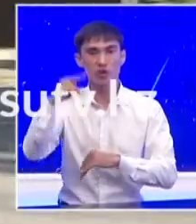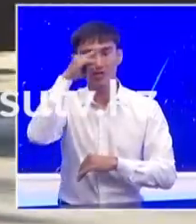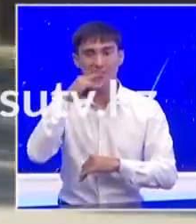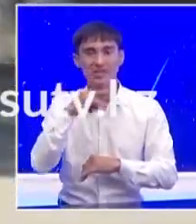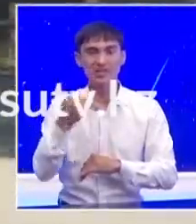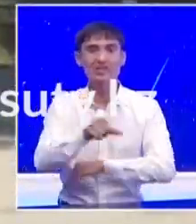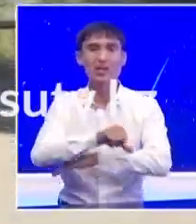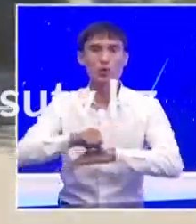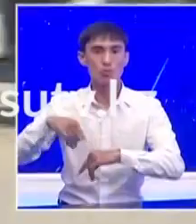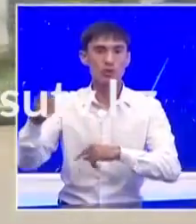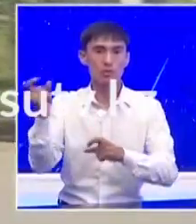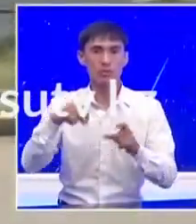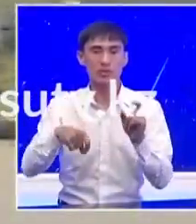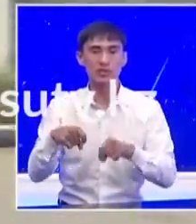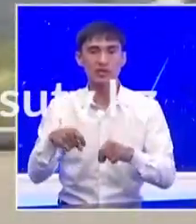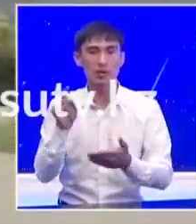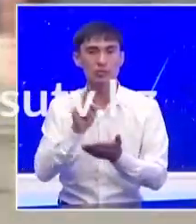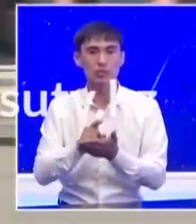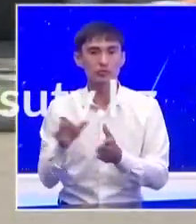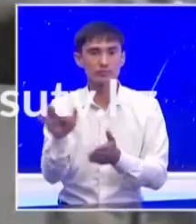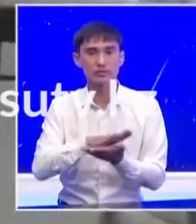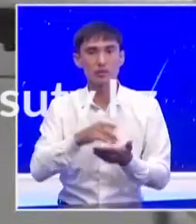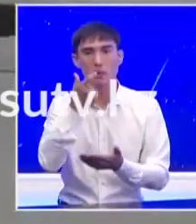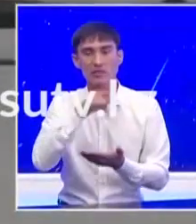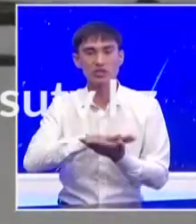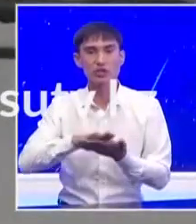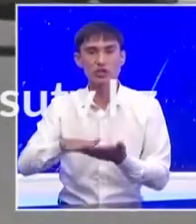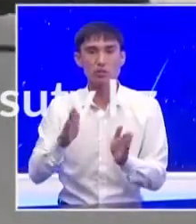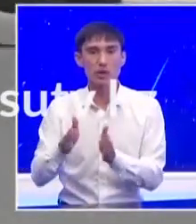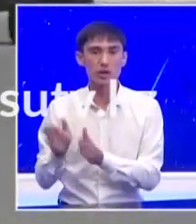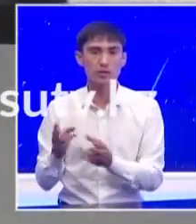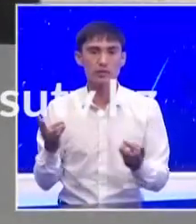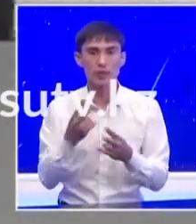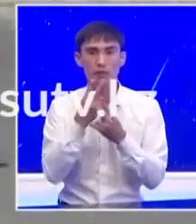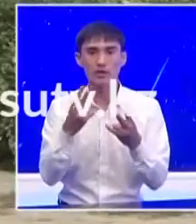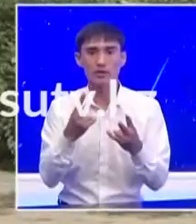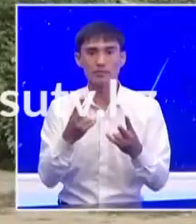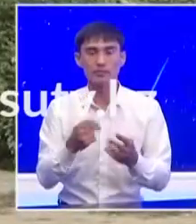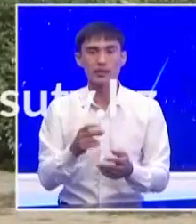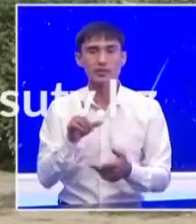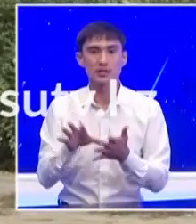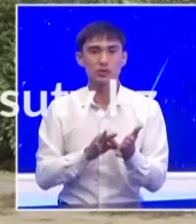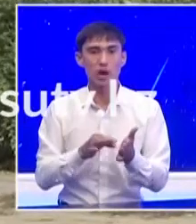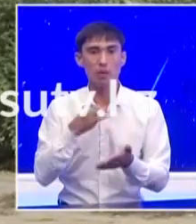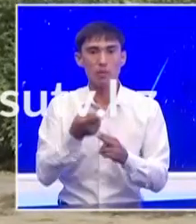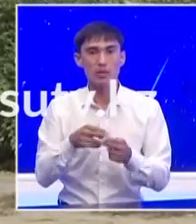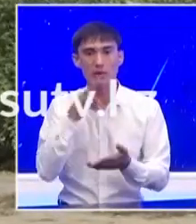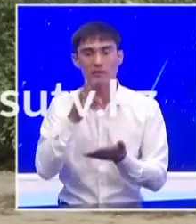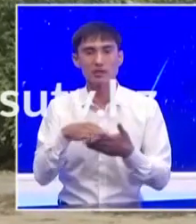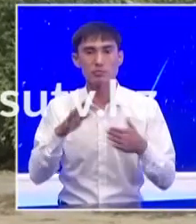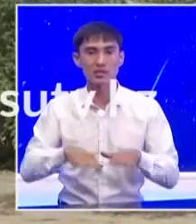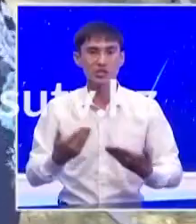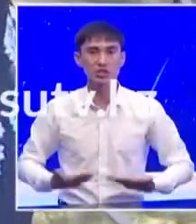но и из-за рубежа. Все это обязует содержать весь Панфиловский район в чистоте и порядке, что видно невооруженным глазом. Об этом говорят и местные